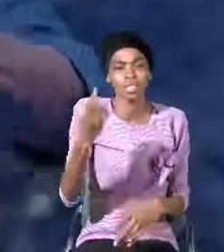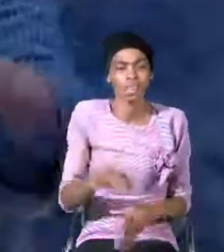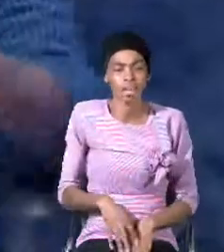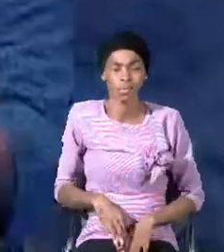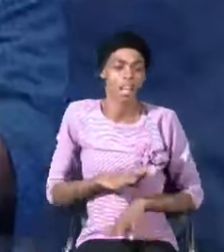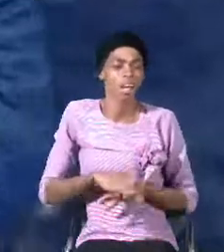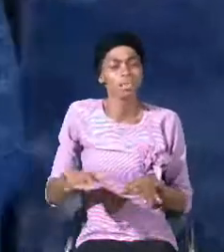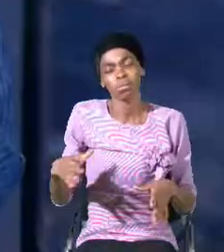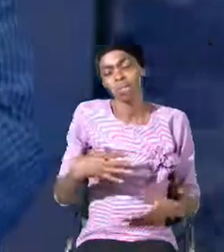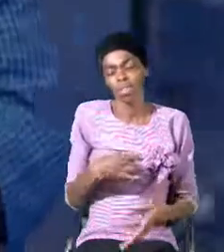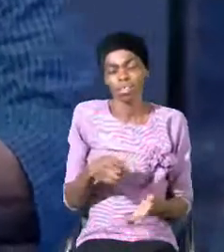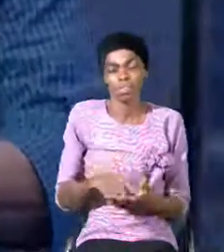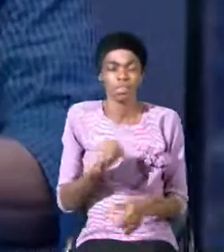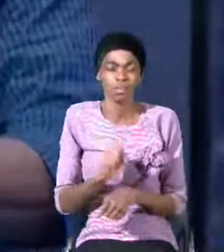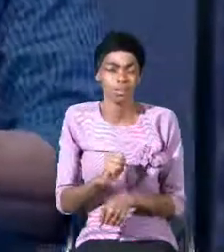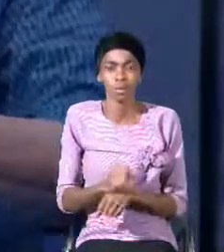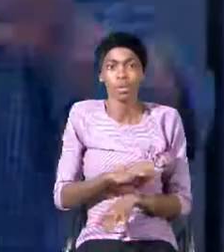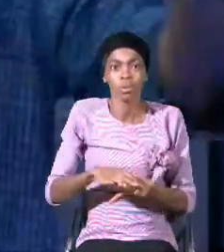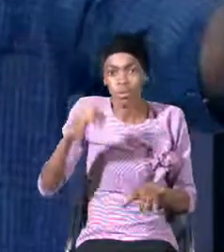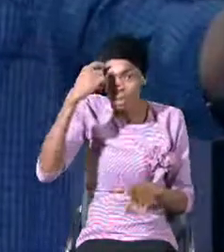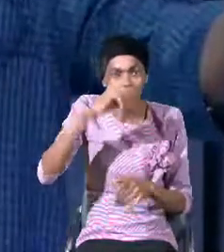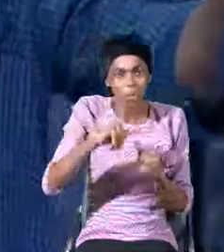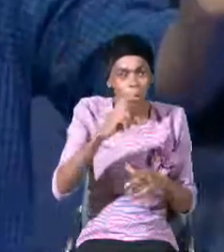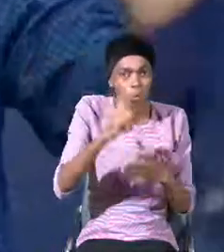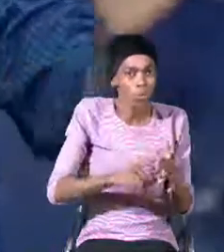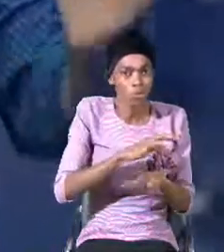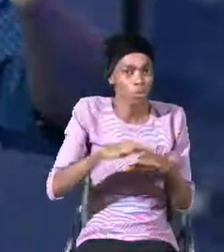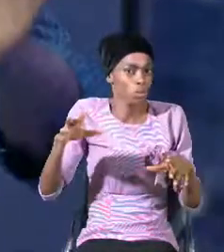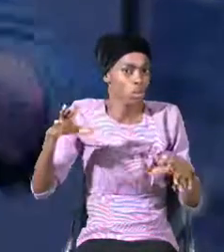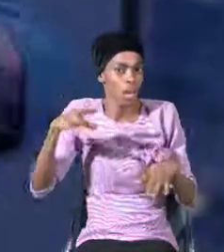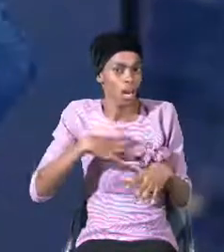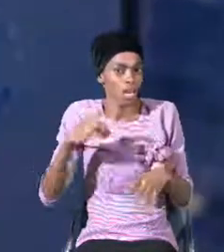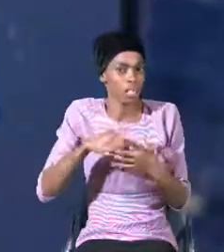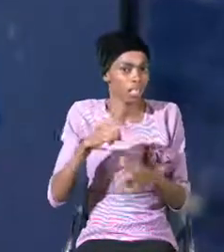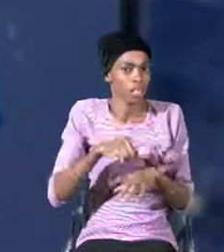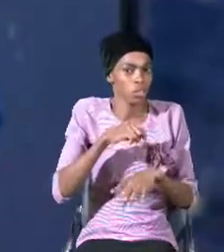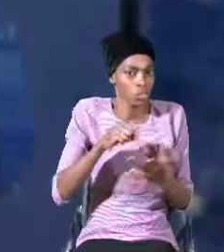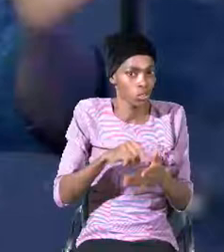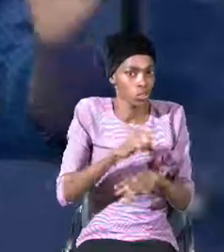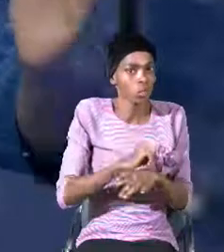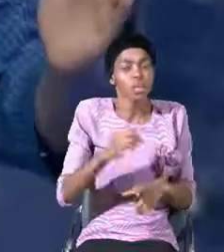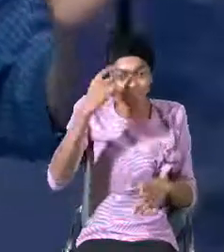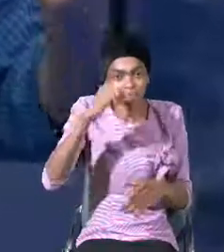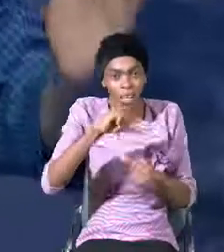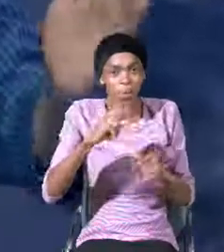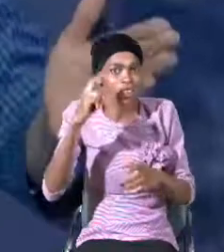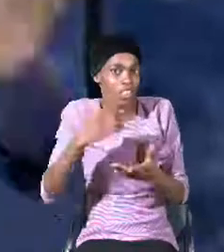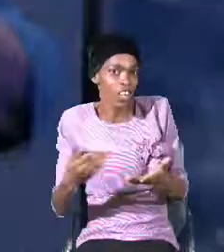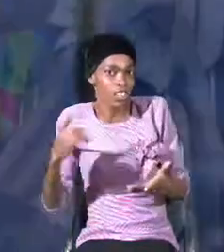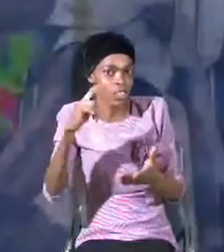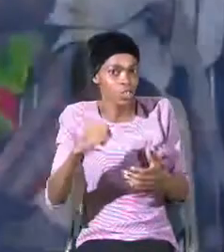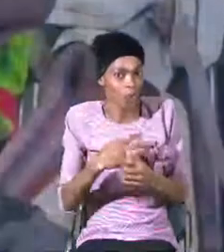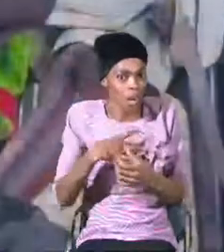Aime-le. Ne pense pas ce que tu n'aimes pas. Les choses que tu aimes dans l'emploi, dans le